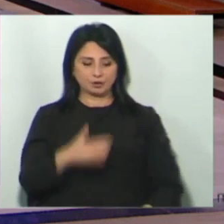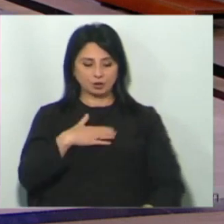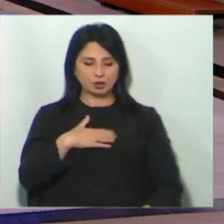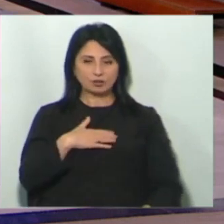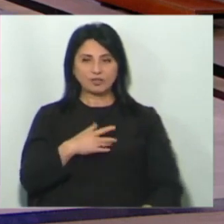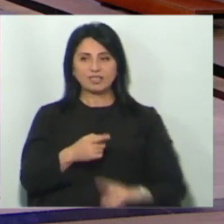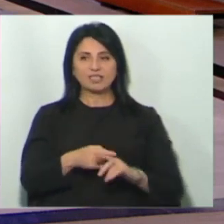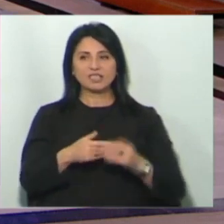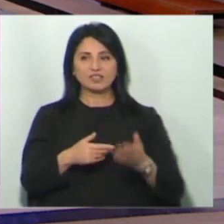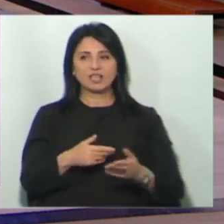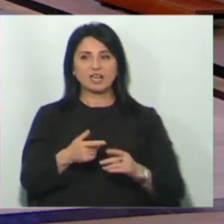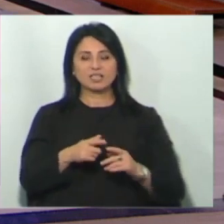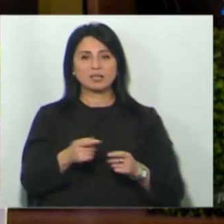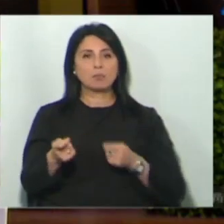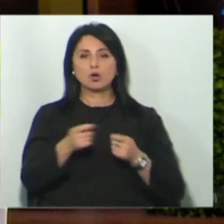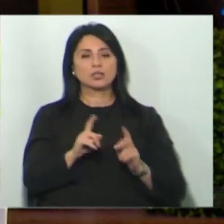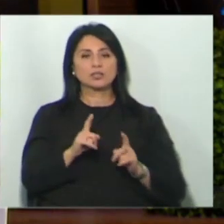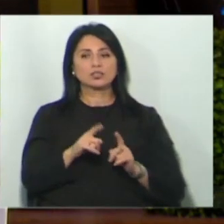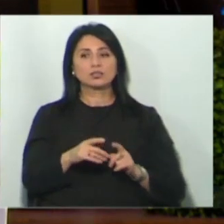ჩვენი ცვლილი არის, რა თქმა უნდა, ეს მოვიტანა